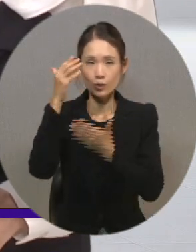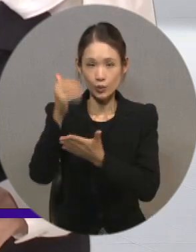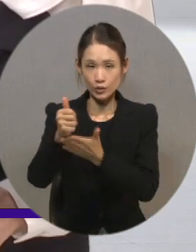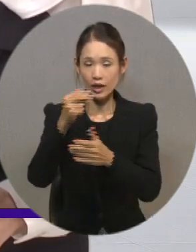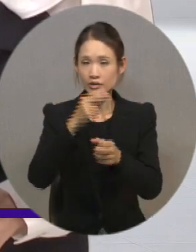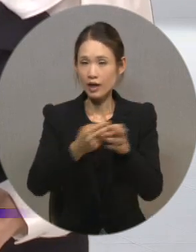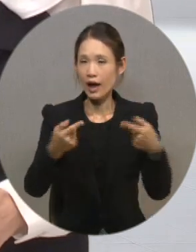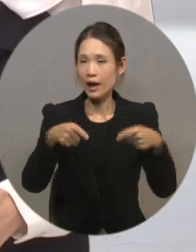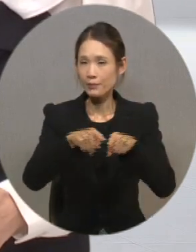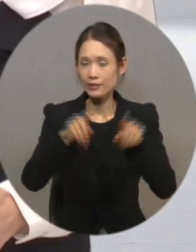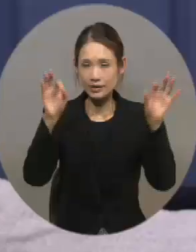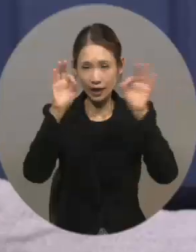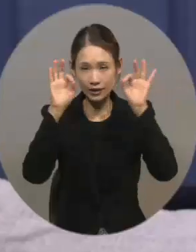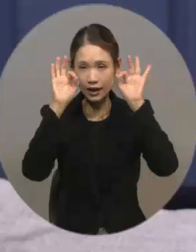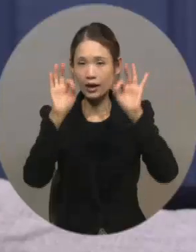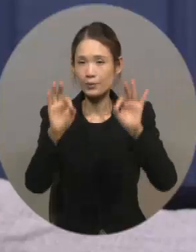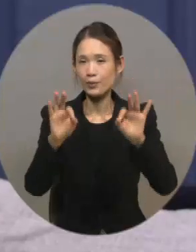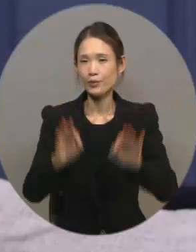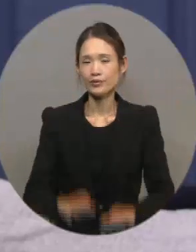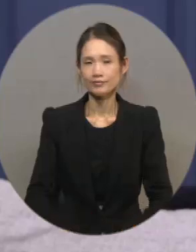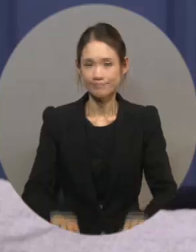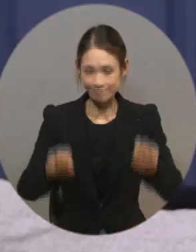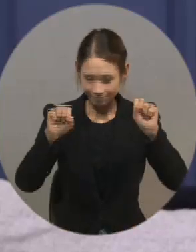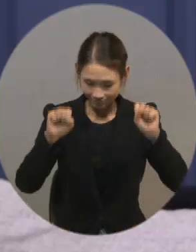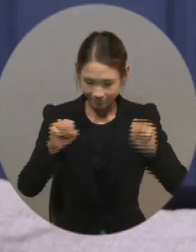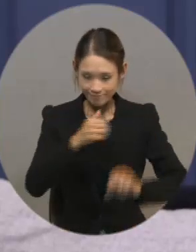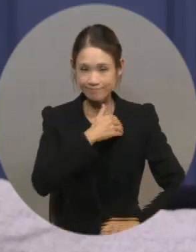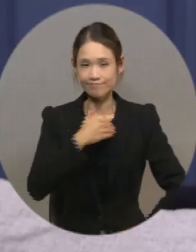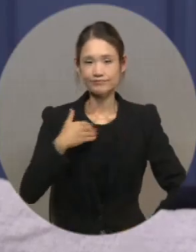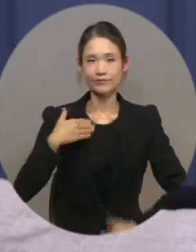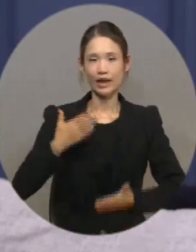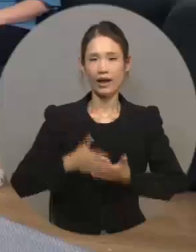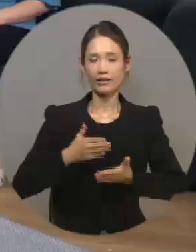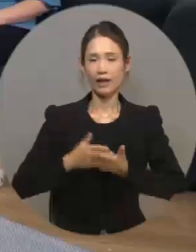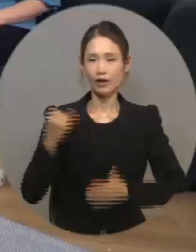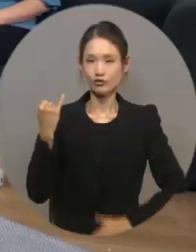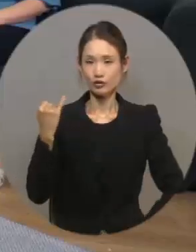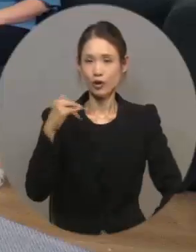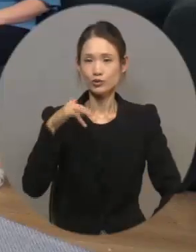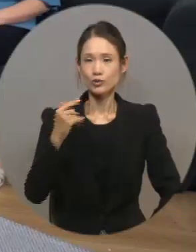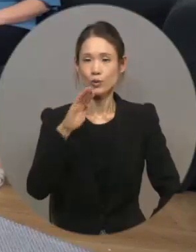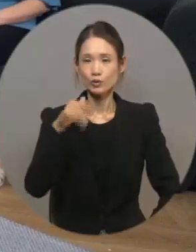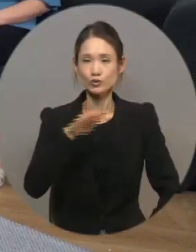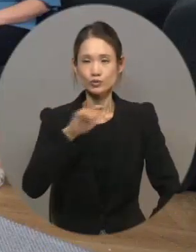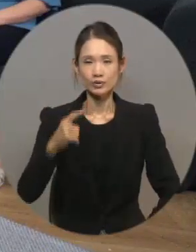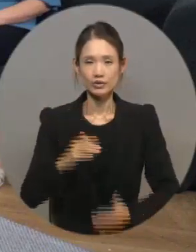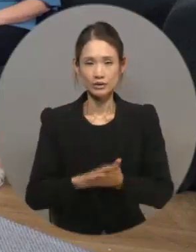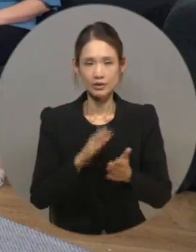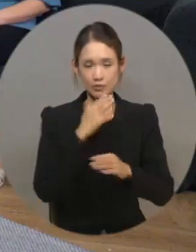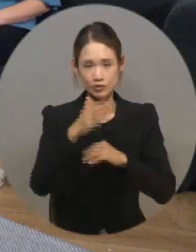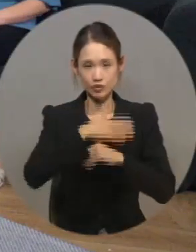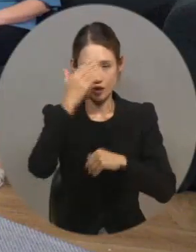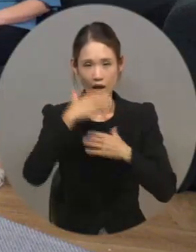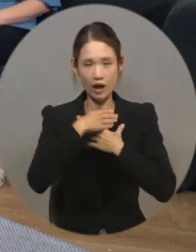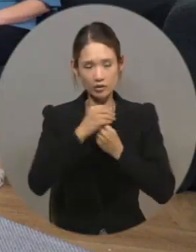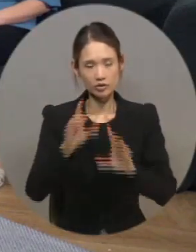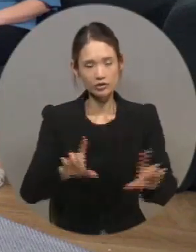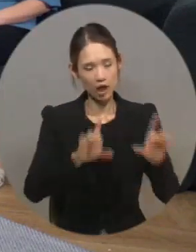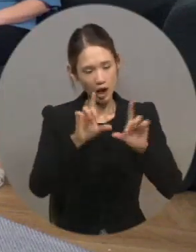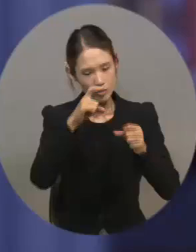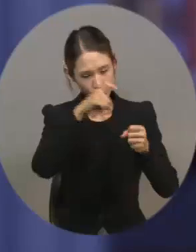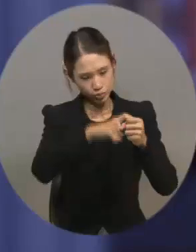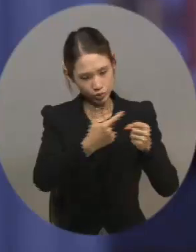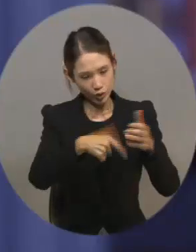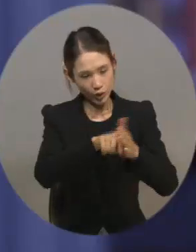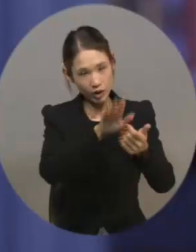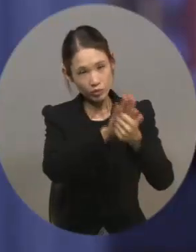선생님과 함께 살펴봅니다. 안녕하세요. 통일담담의 아나운서 조수빈입니다. 탈북 청소년들의 안정적인 정착을 돕고 있는